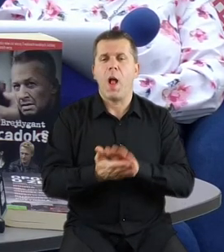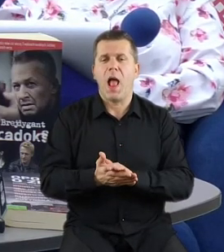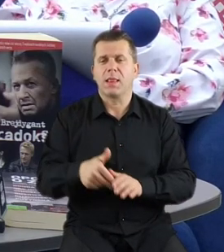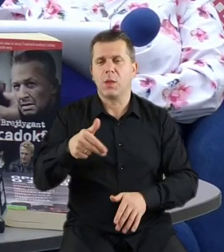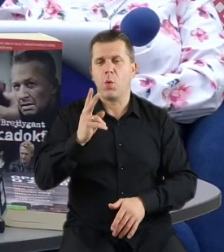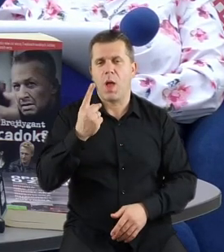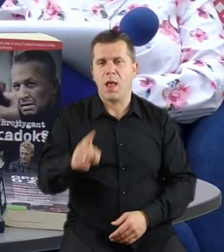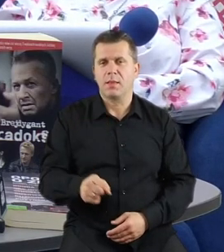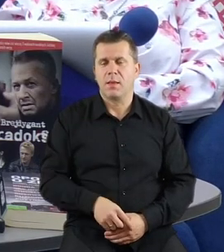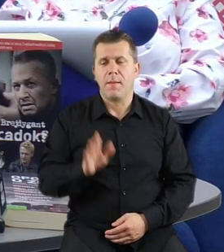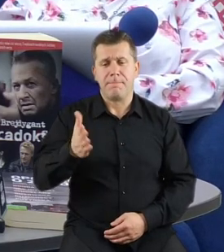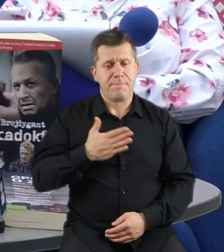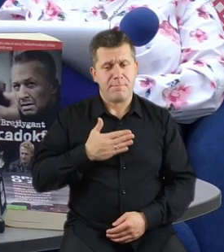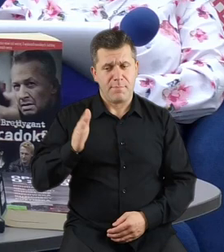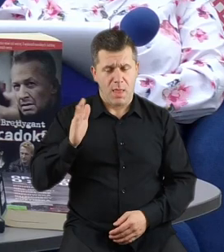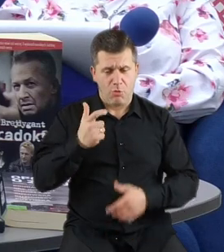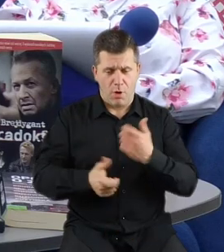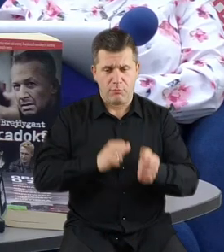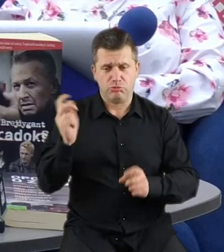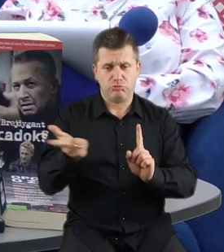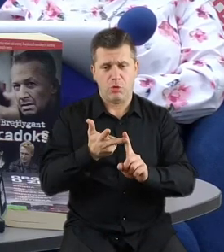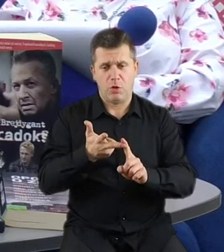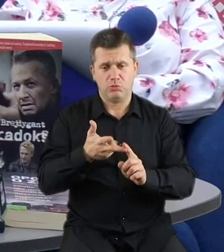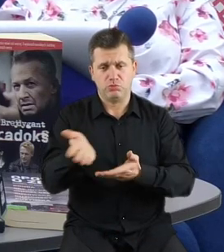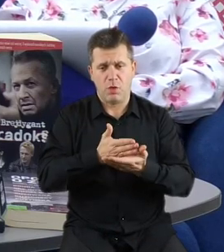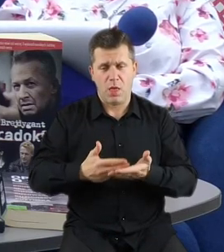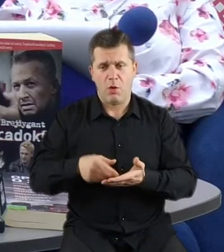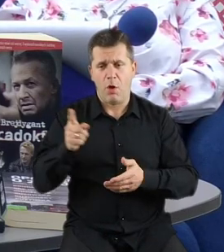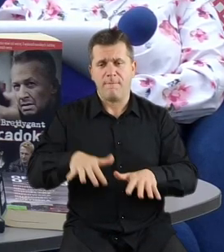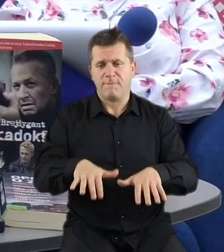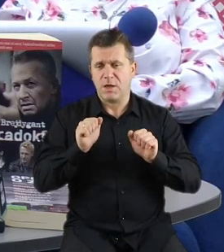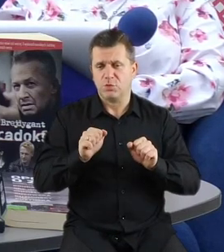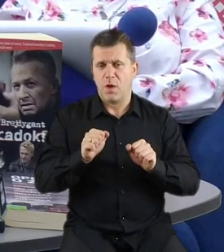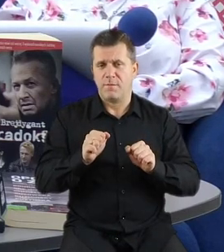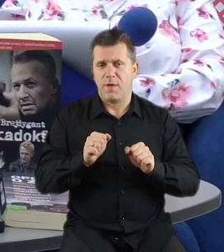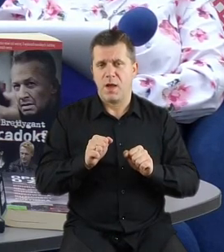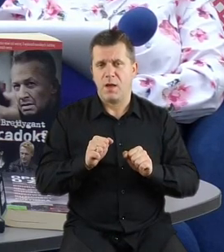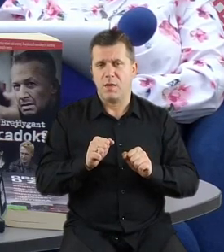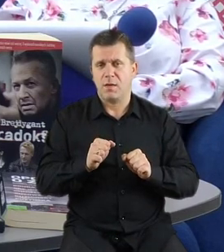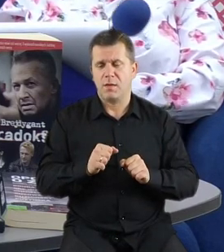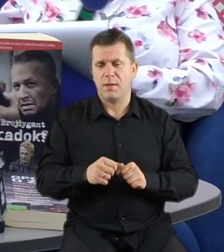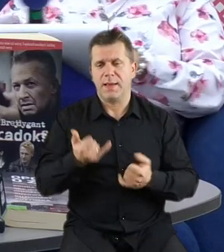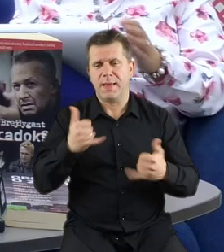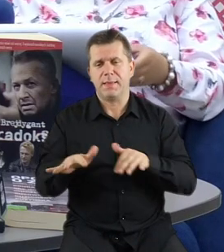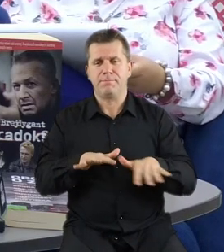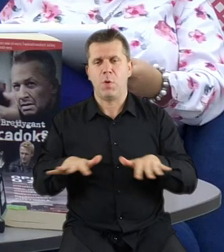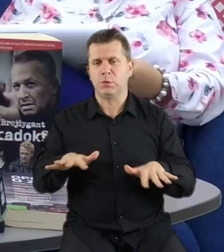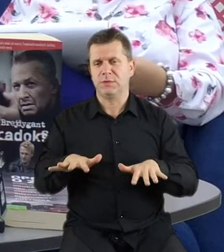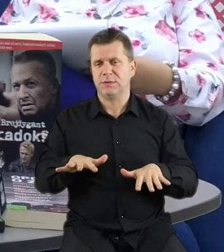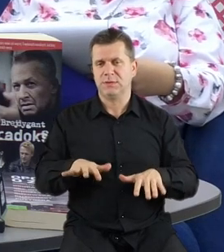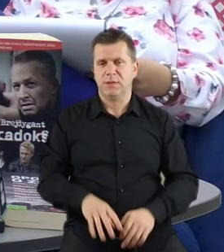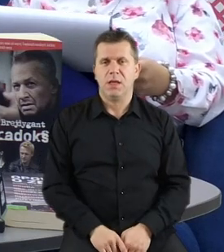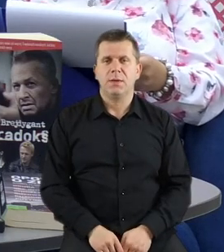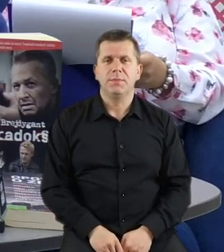Układ w ogóle nie, miała być trzecia część, więc to, że oni się wycofali na tak zwane z góry upatrzone pozycje.